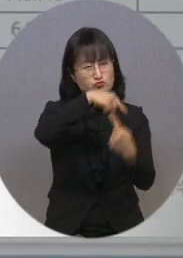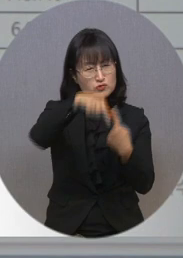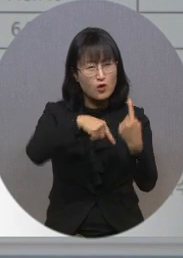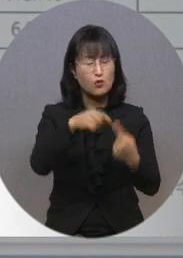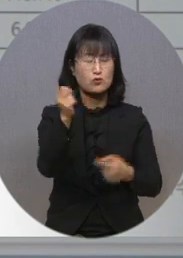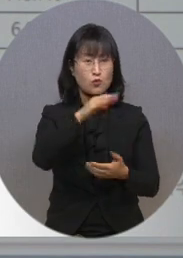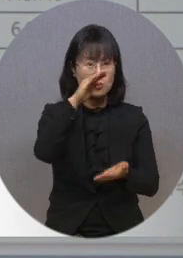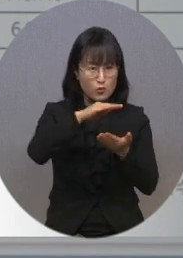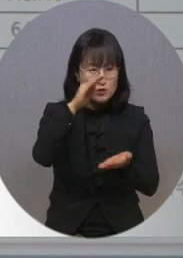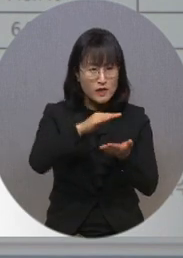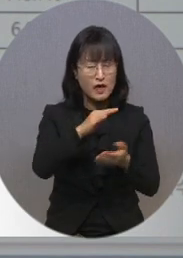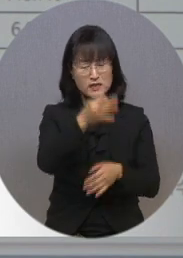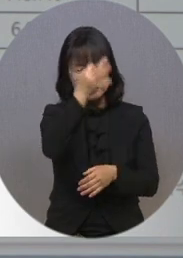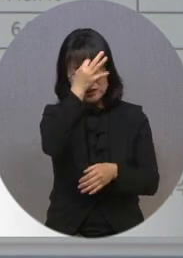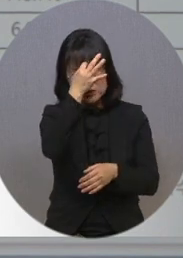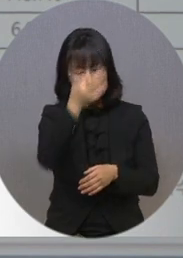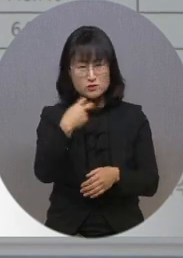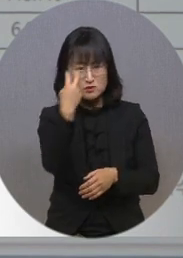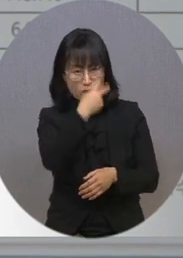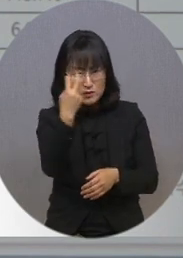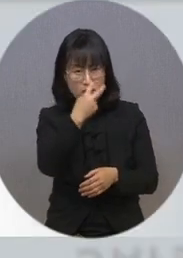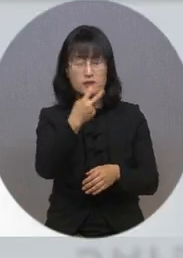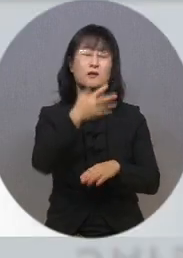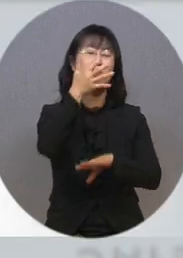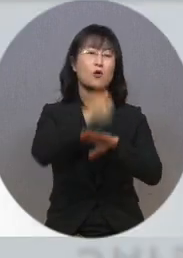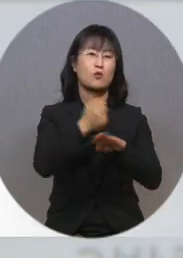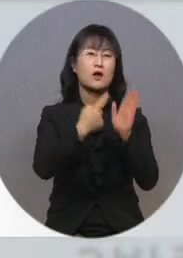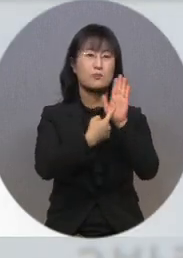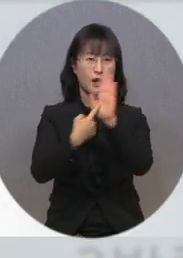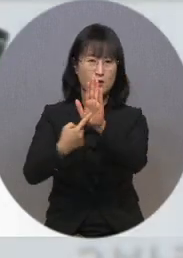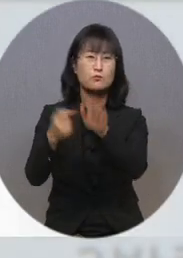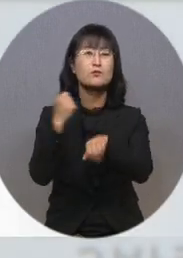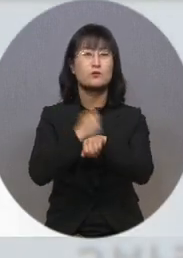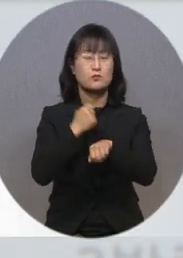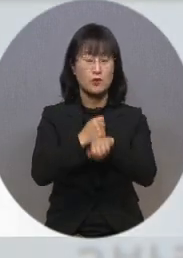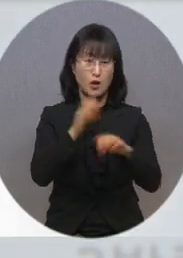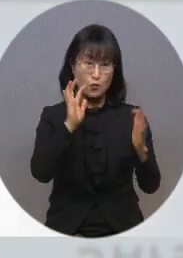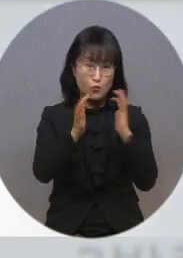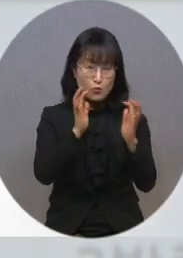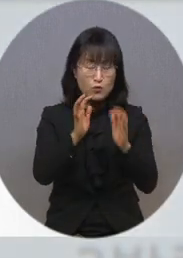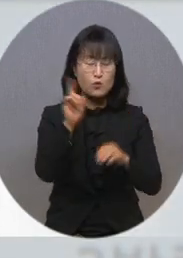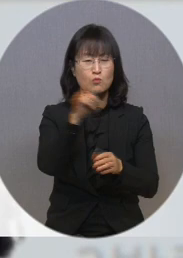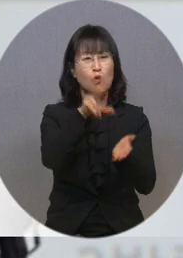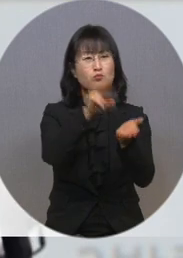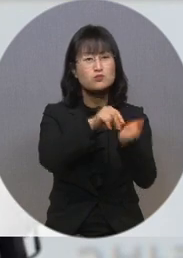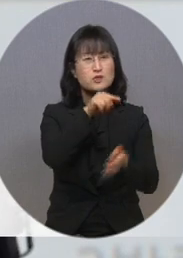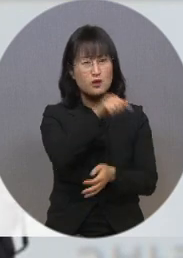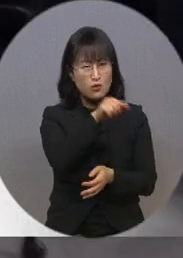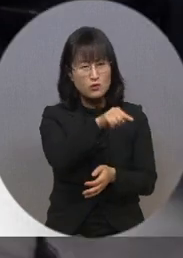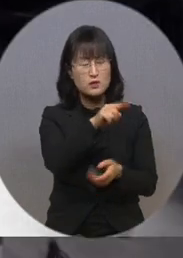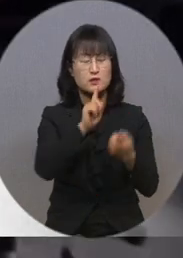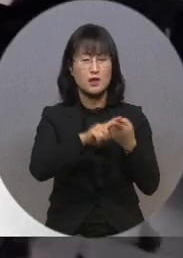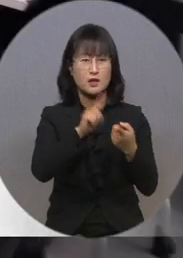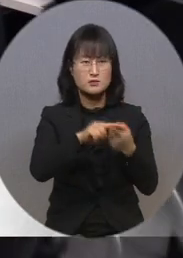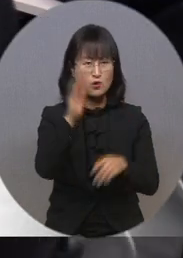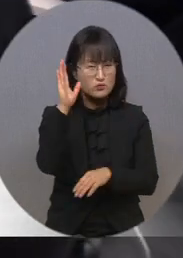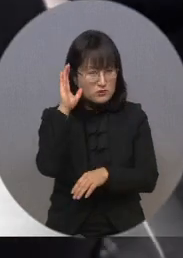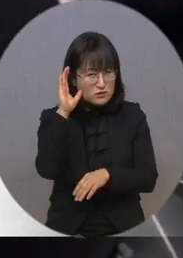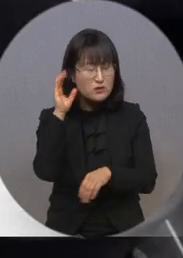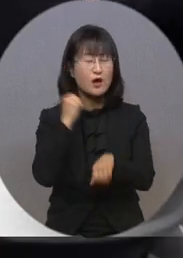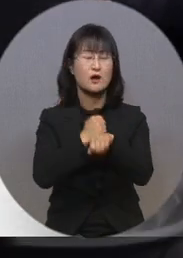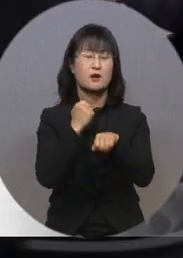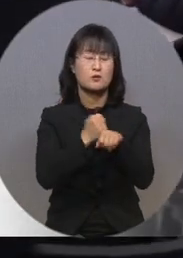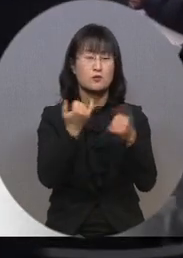용량 등의 기술진단 결과를 발표했습니다. 공론장의 시작은 문제의 시설에 대한 현황을 듣고 그에 대한